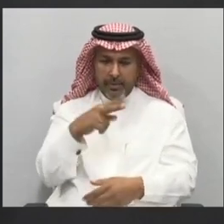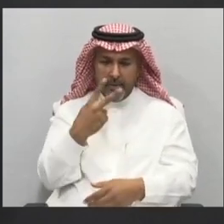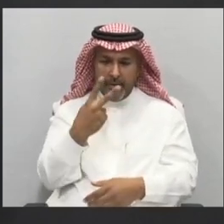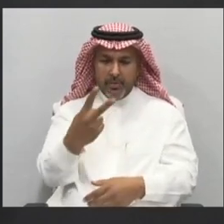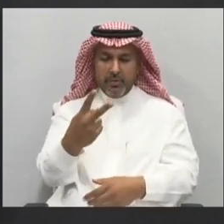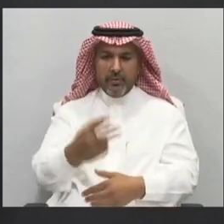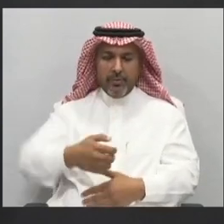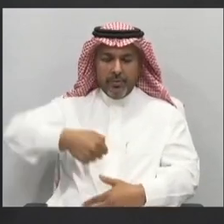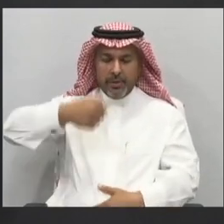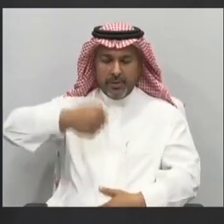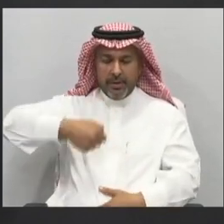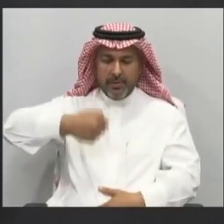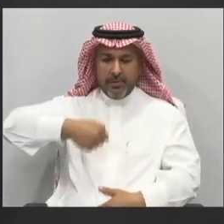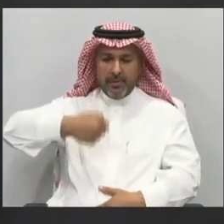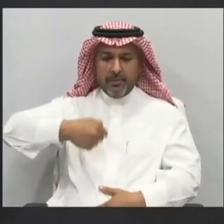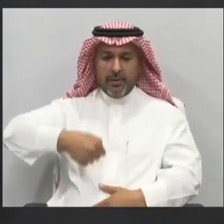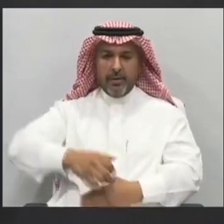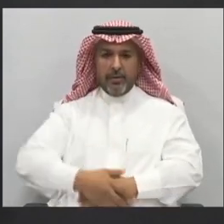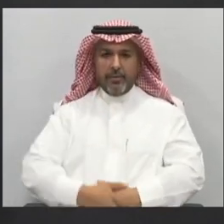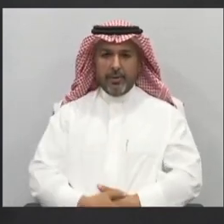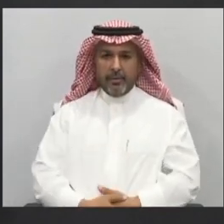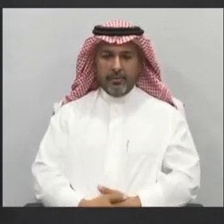درسنا القادم والسلام عليكم ورحمه الله وبركاته